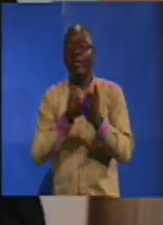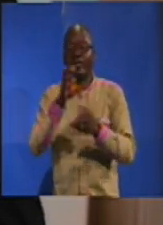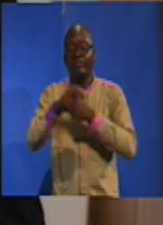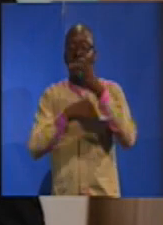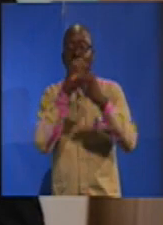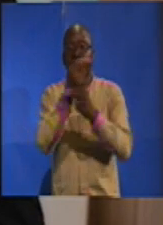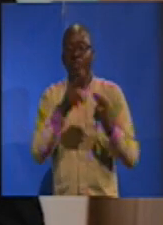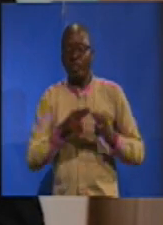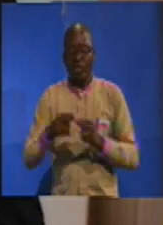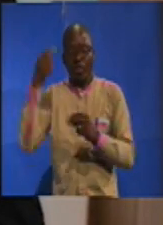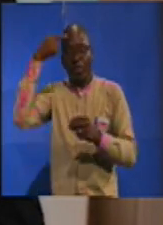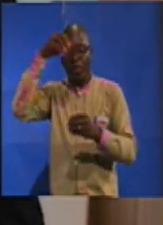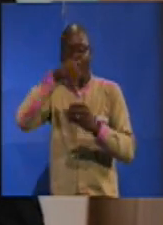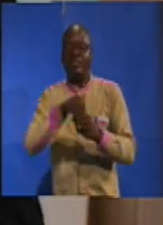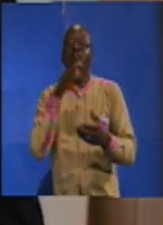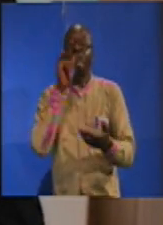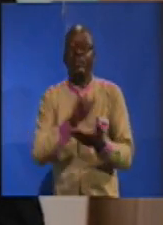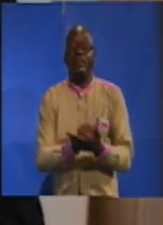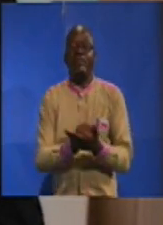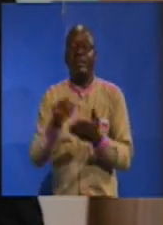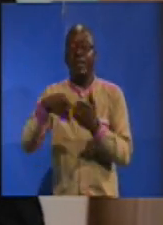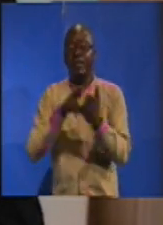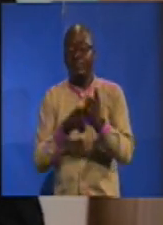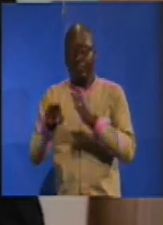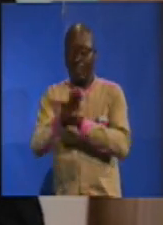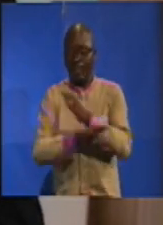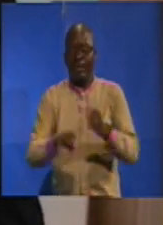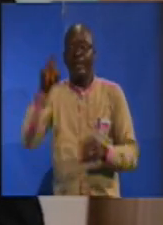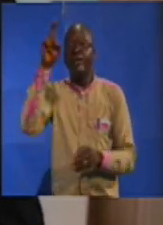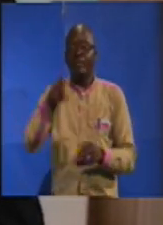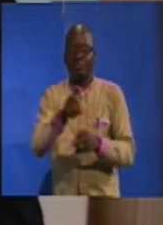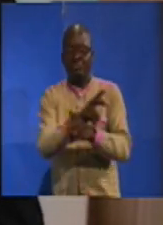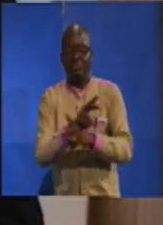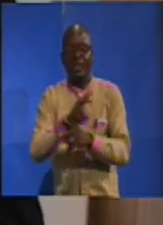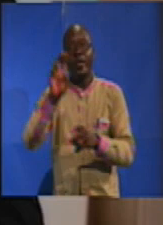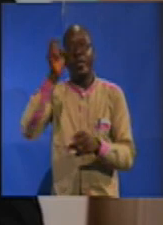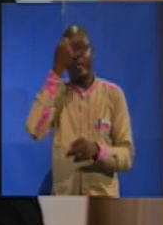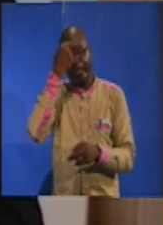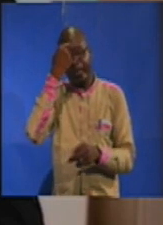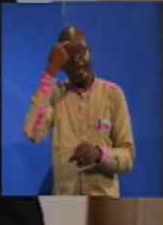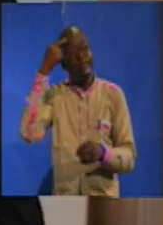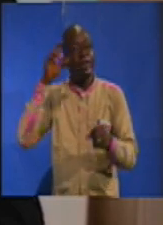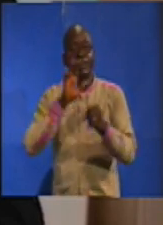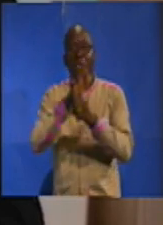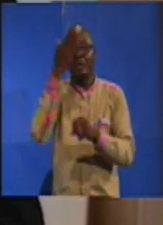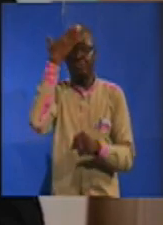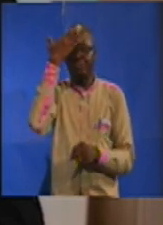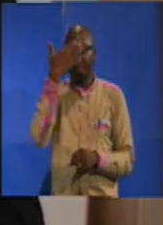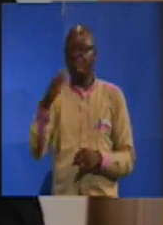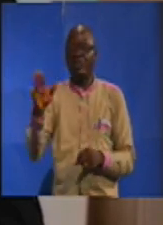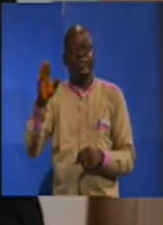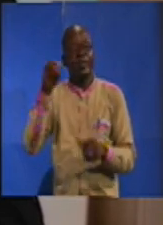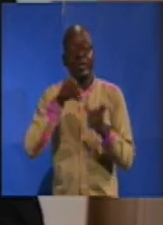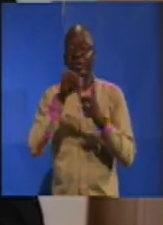Unies contre la torture et selon les règles de base des conditions de détention que le gouvernement égyptien a complètement ignorées et